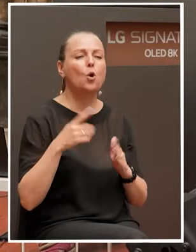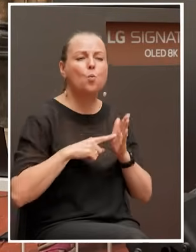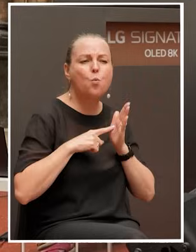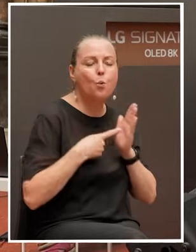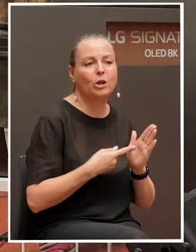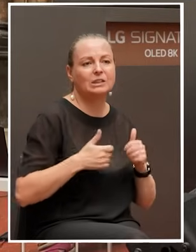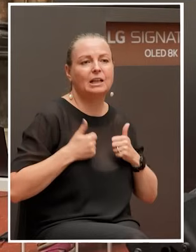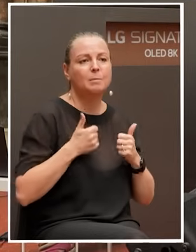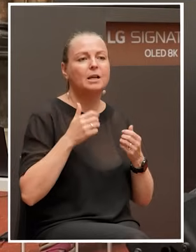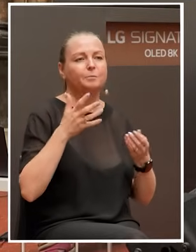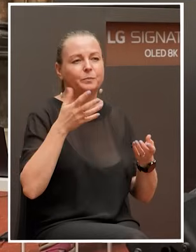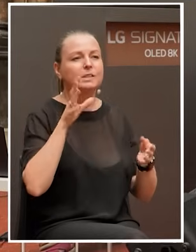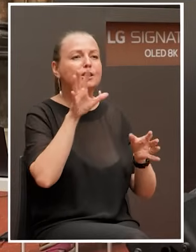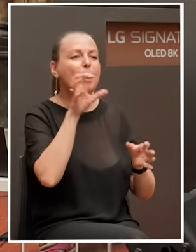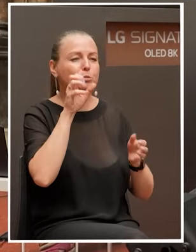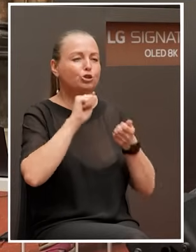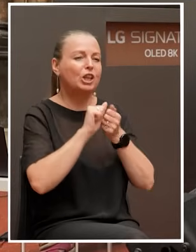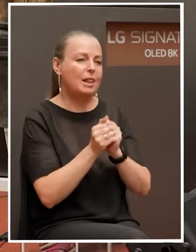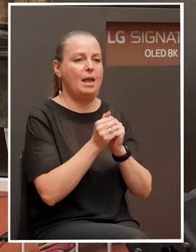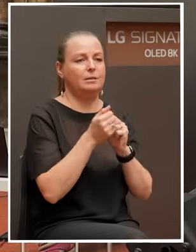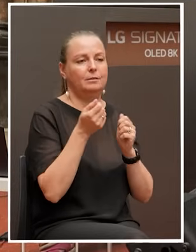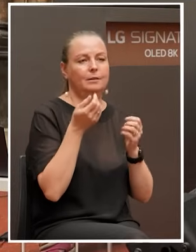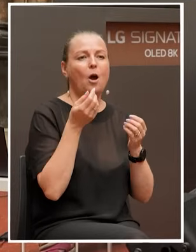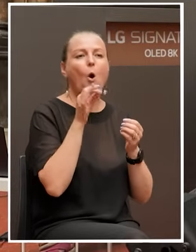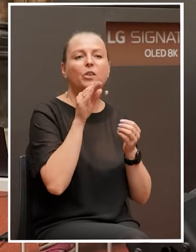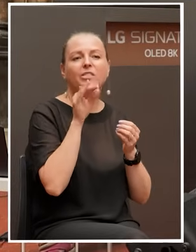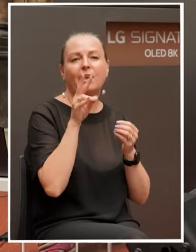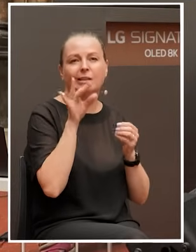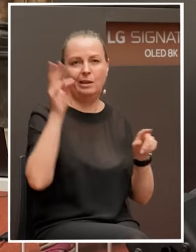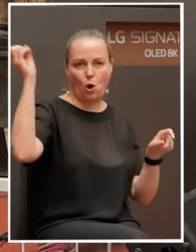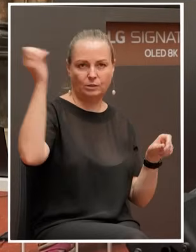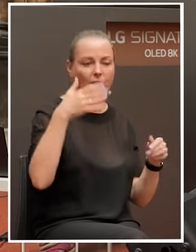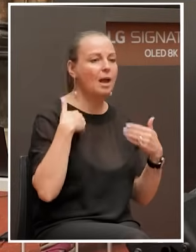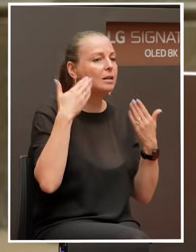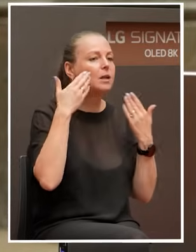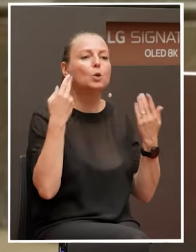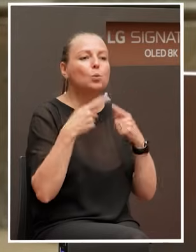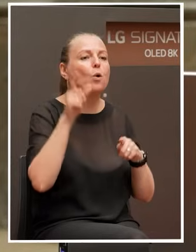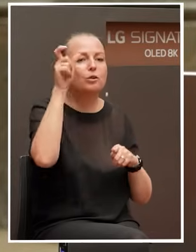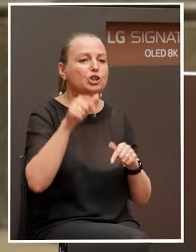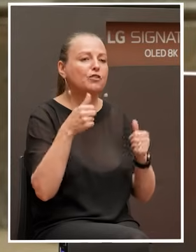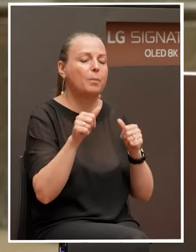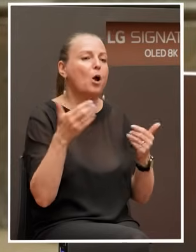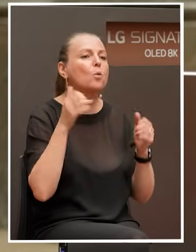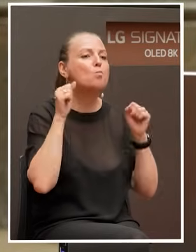стремящегося запечатлеть неуловимые оттенки освещения, и я не знаю никакого другого живописца, который мог бы этого добиться. Некоторые художники